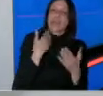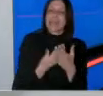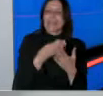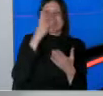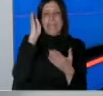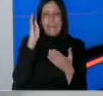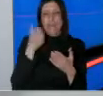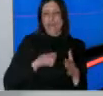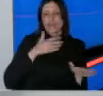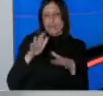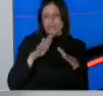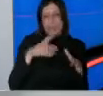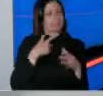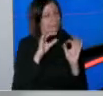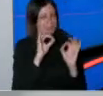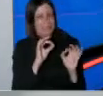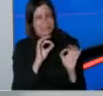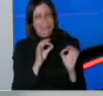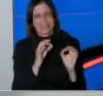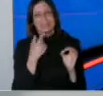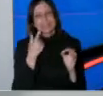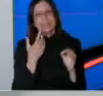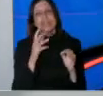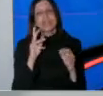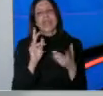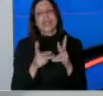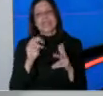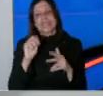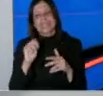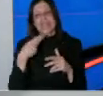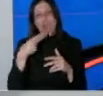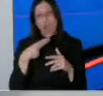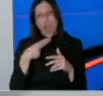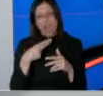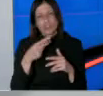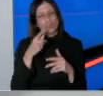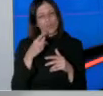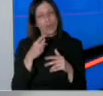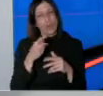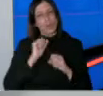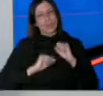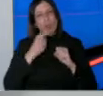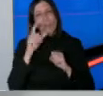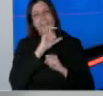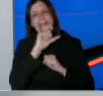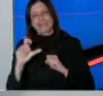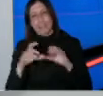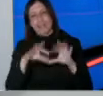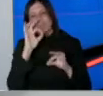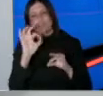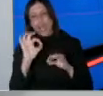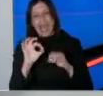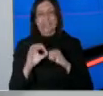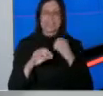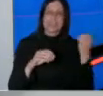לפיד לראשות הממשלה. אוקיי, בסדר, אני רוצה לספר. ניצן הורוביץ עכשיו מן העקב ומן הגורן. הוא מאשים את המצביעים של